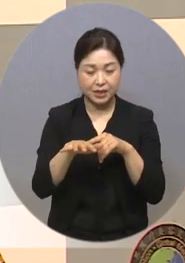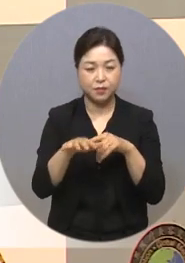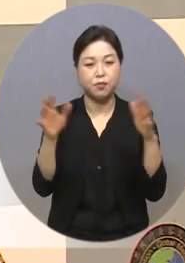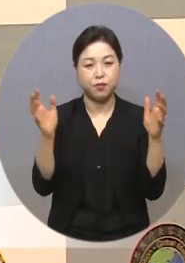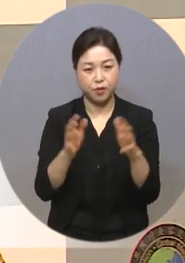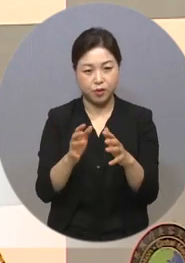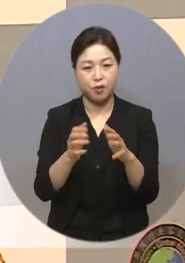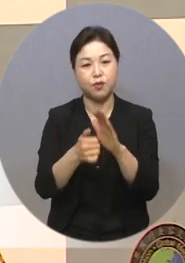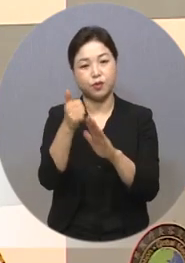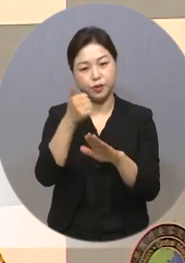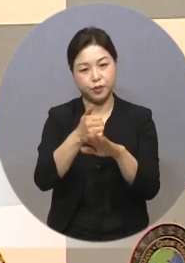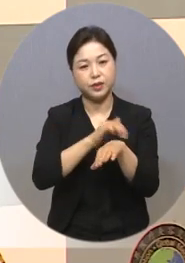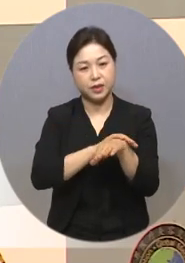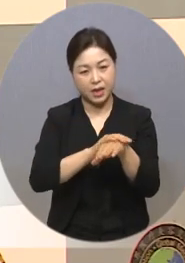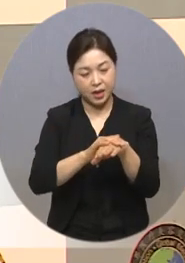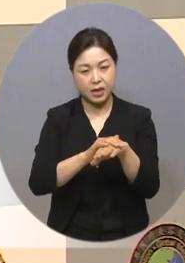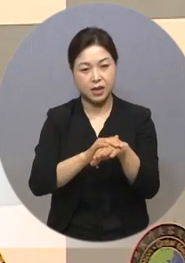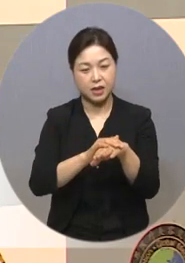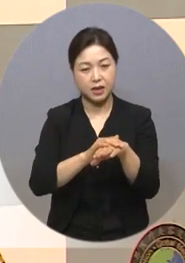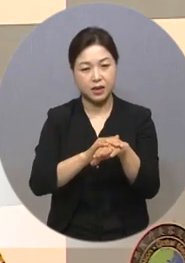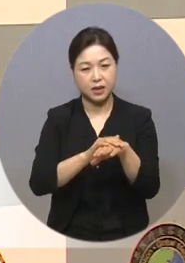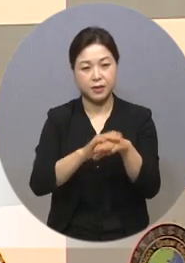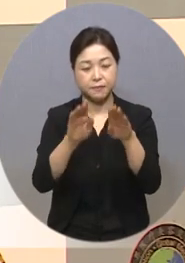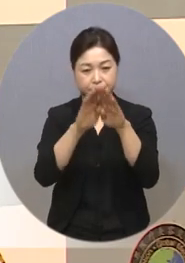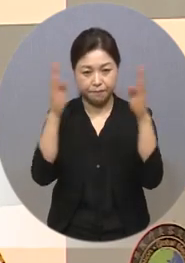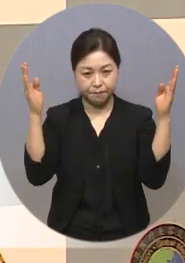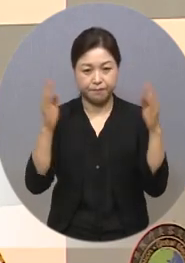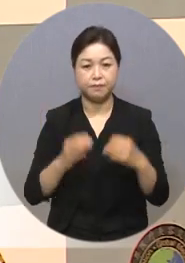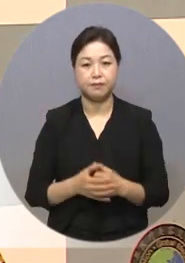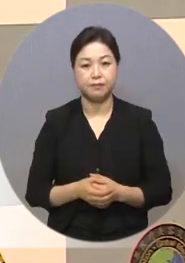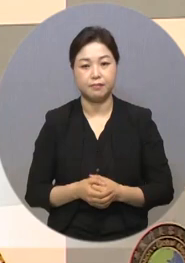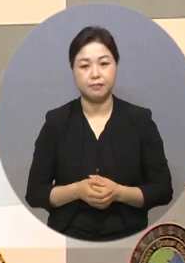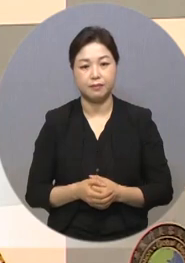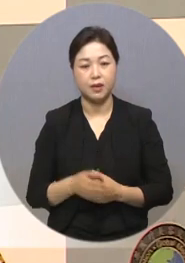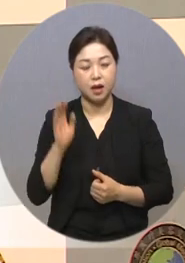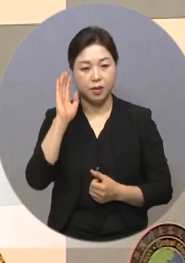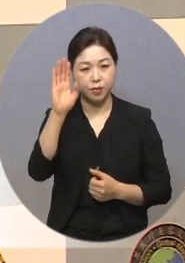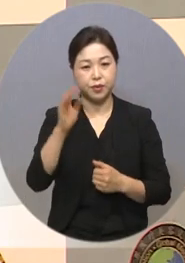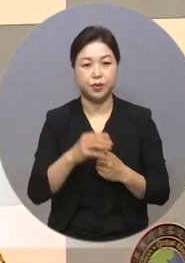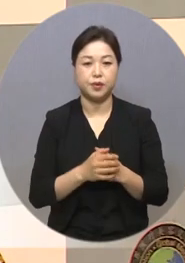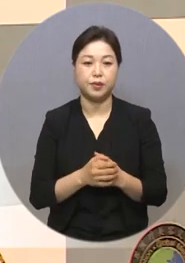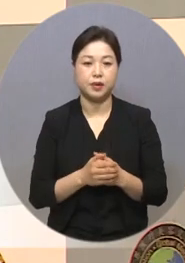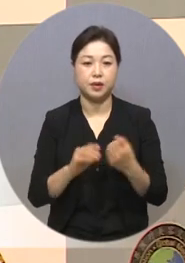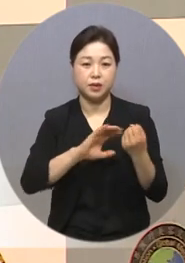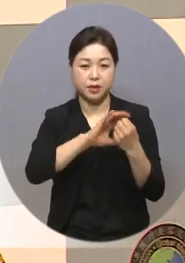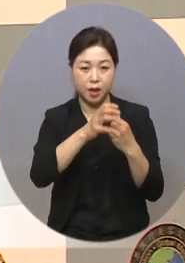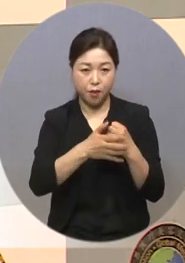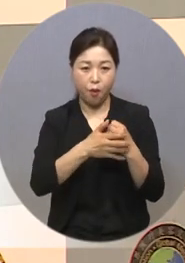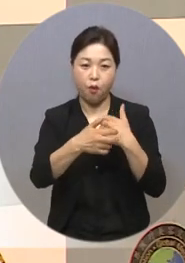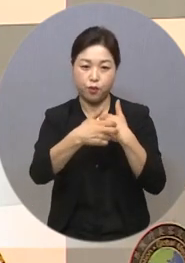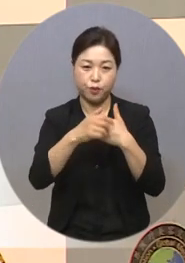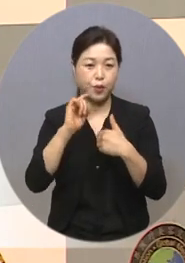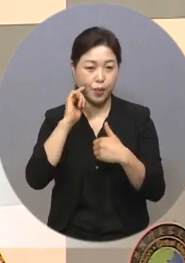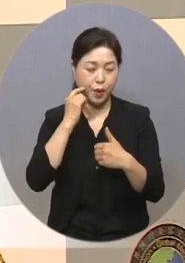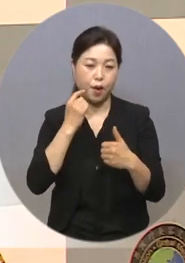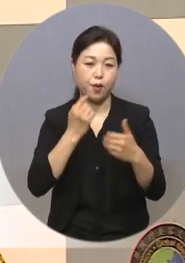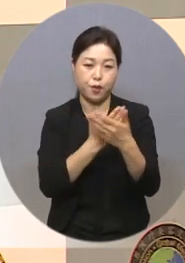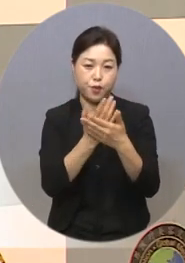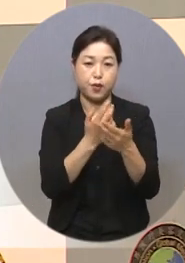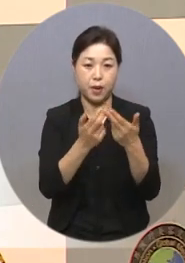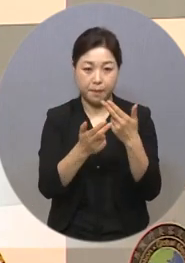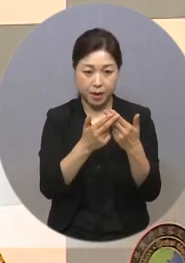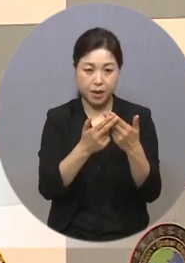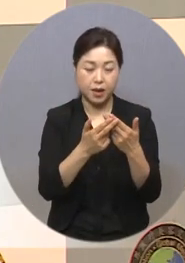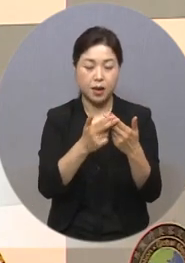행사가 어 이 성황리에 개최되고 있습니다 앞으로 우리 김 아이와의 최종의 목표는 우리 지구촌